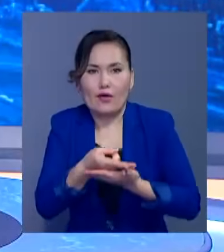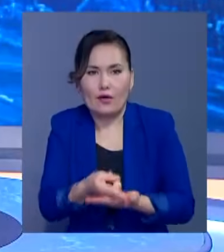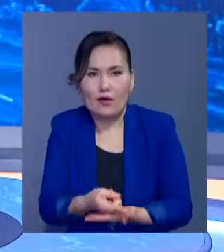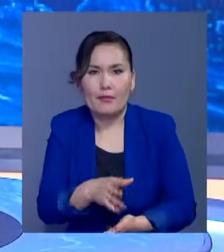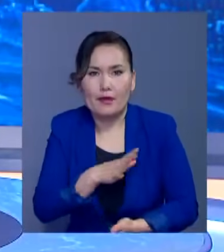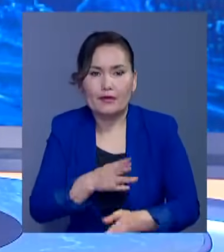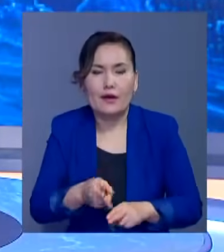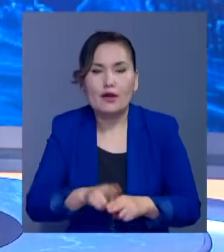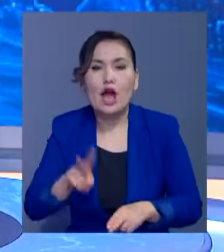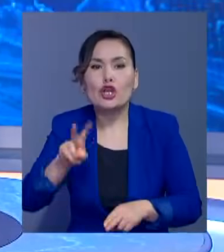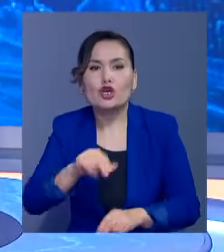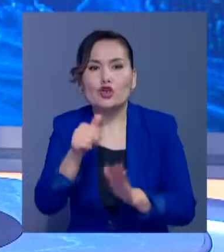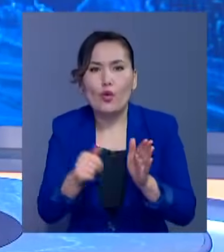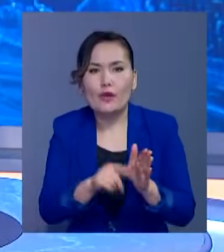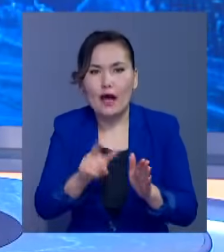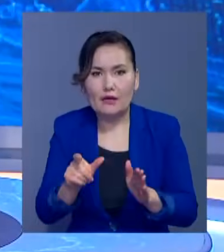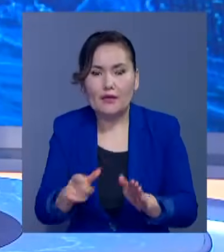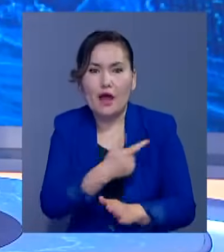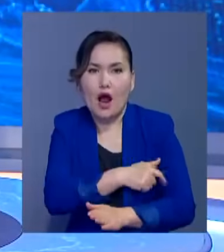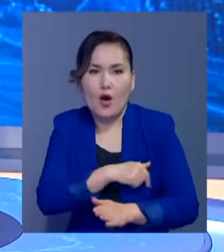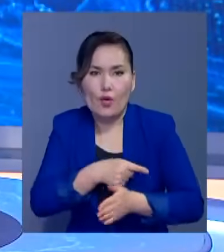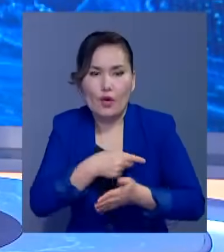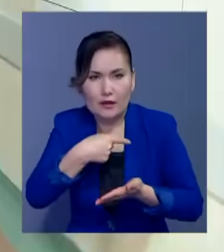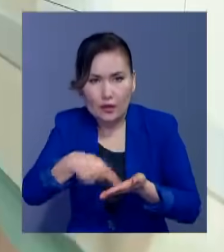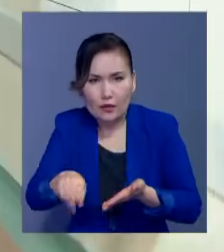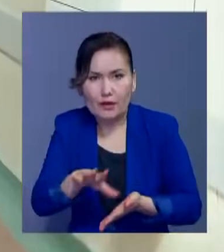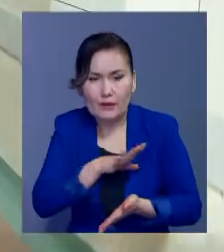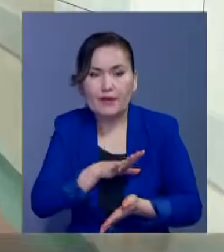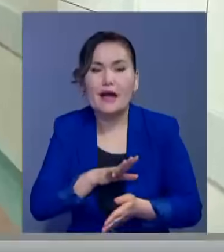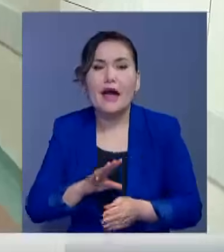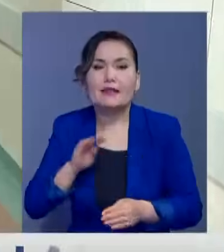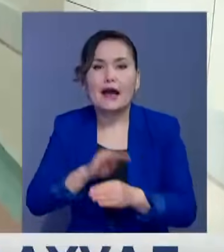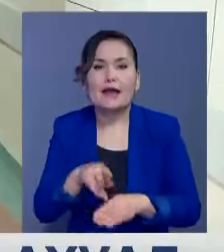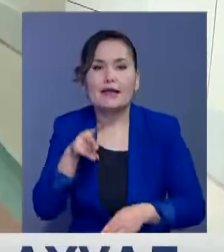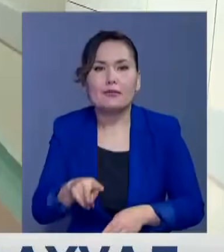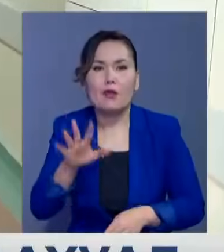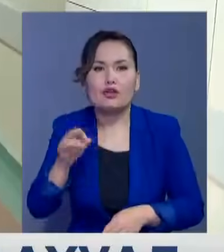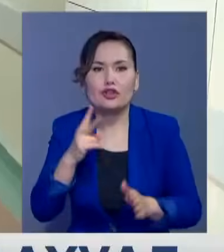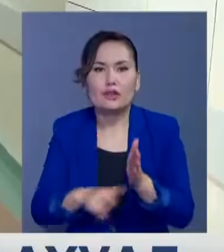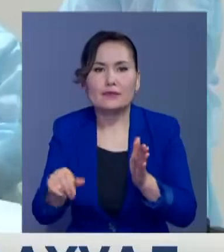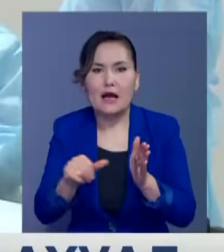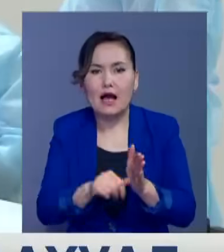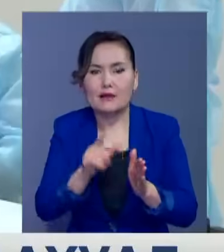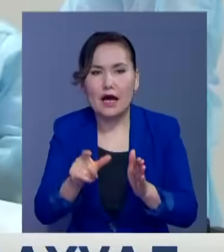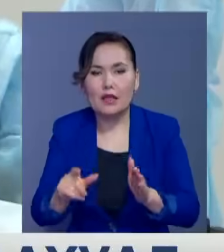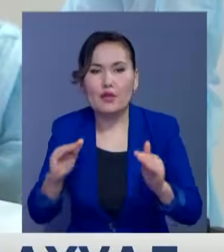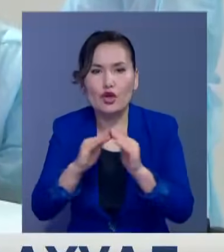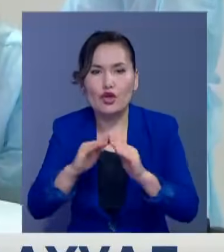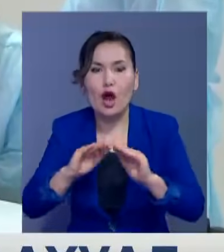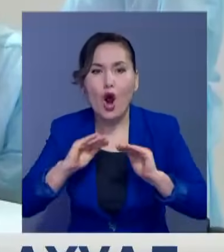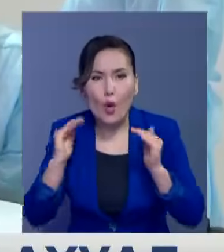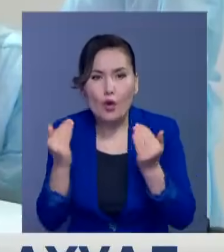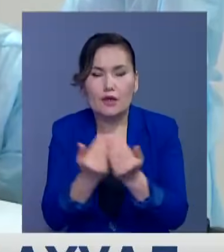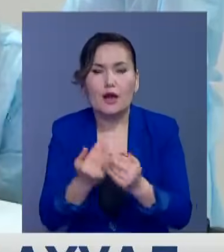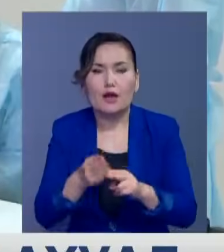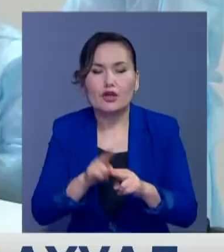жатыр. Ал 216 азамат ауруханадан аман шықты, тағы 2576 адам үйде оқшауланған.